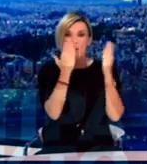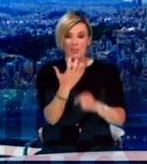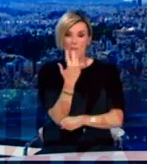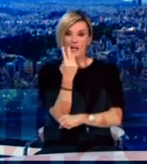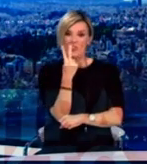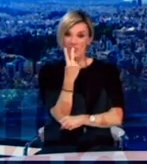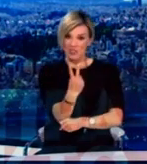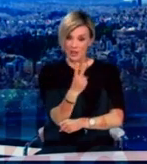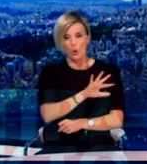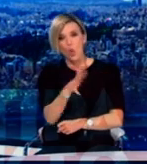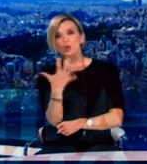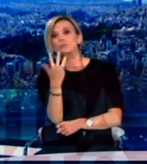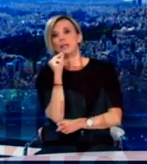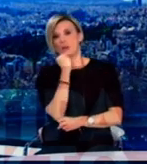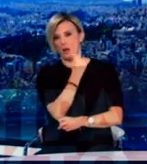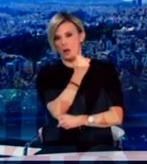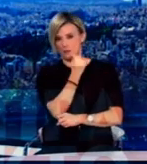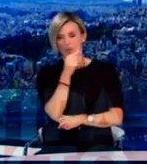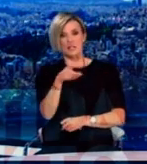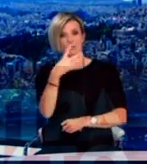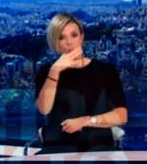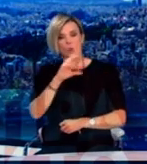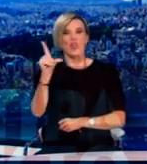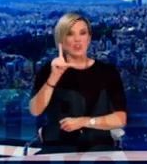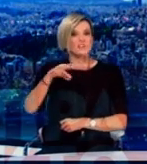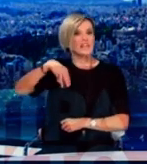των ψηφιακών μαθημάτων την Τετάρτη.